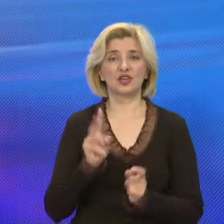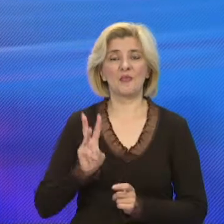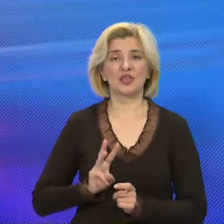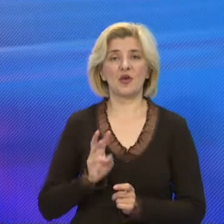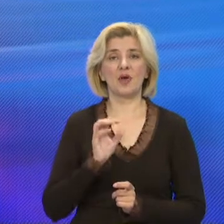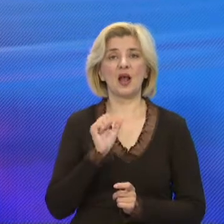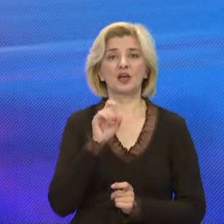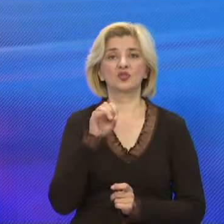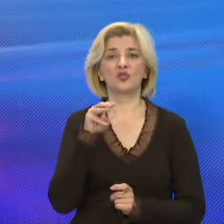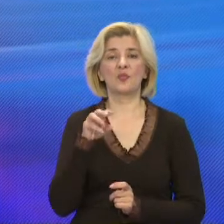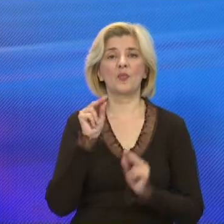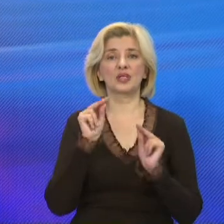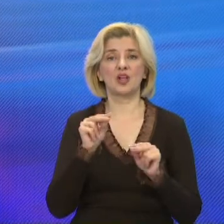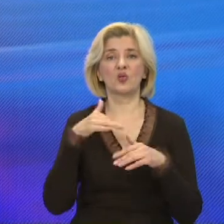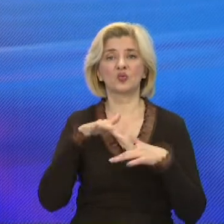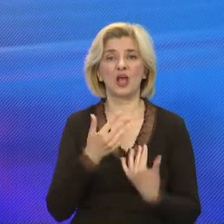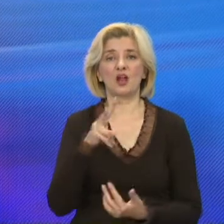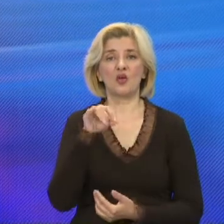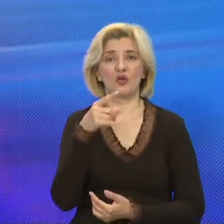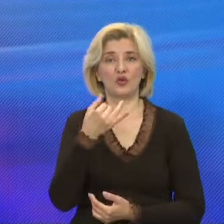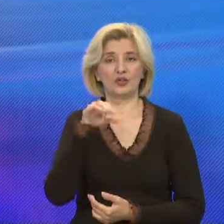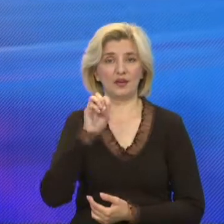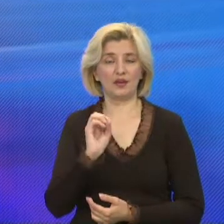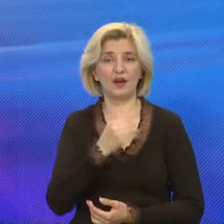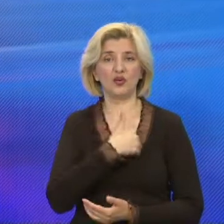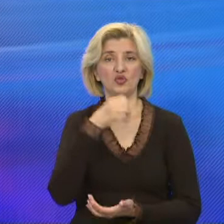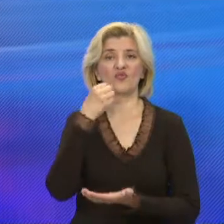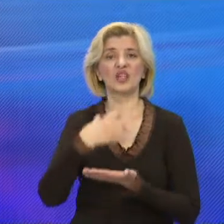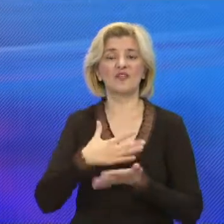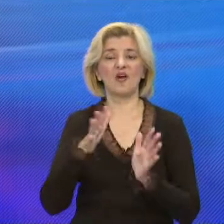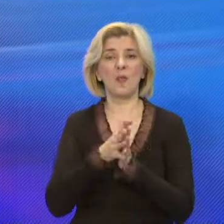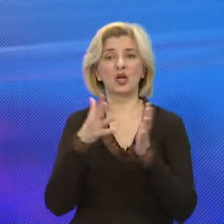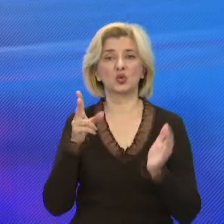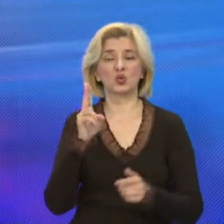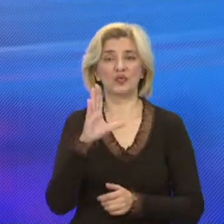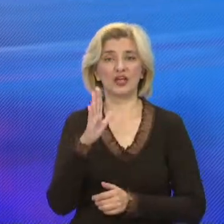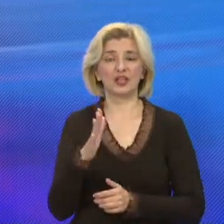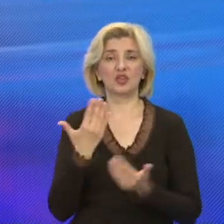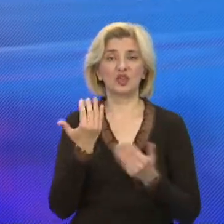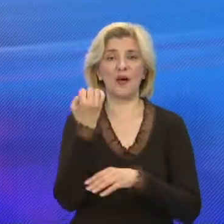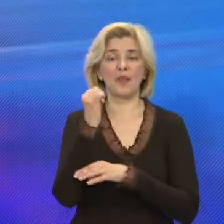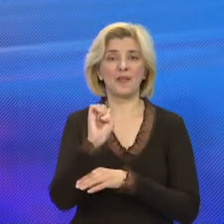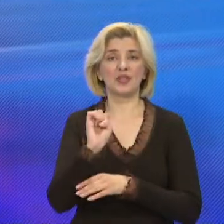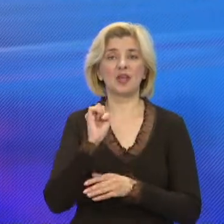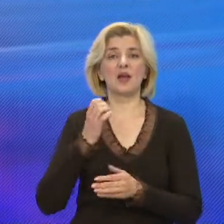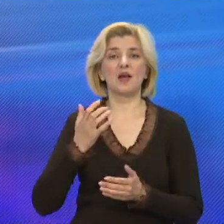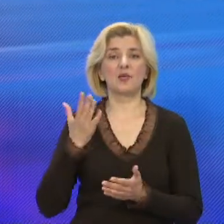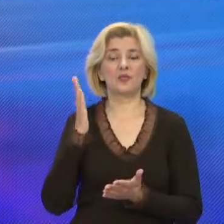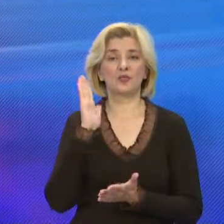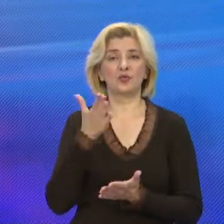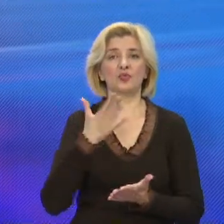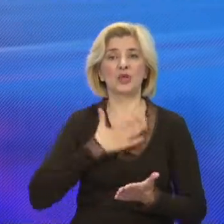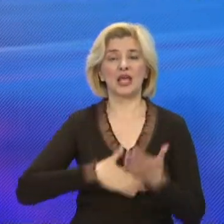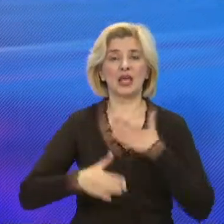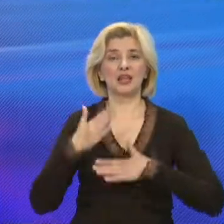тогда. Устал, говорит, в Логойске, хочу в столицу, в большую квартиру. Сейчас победительнице предстоят приятные хлопоты,